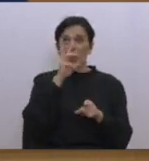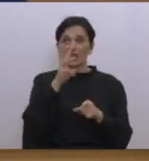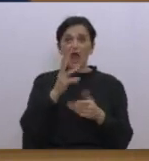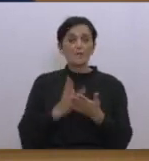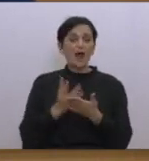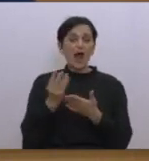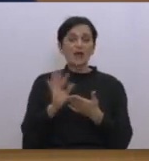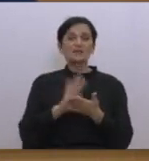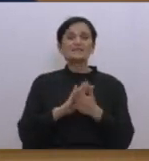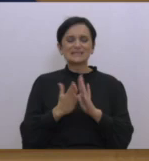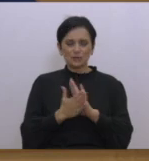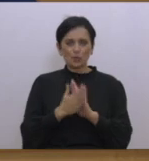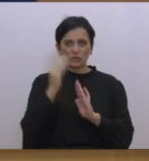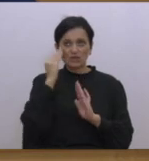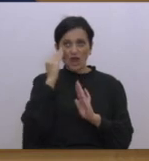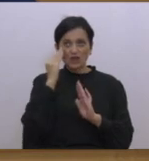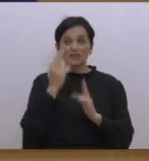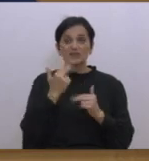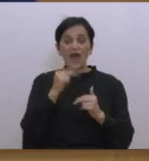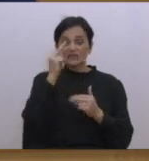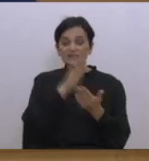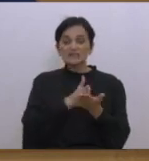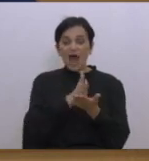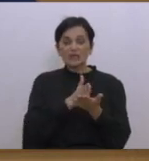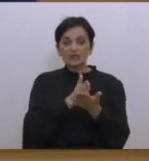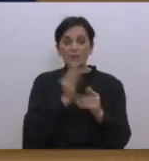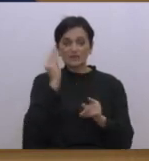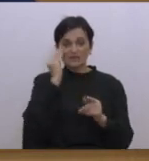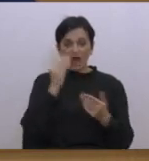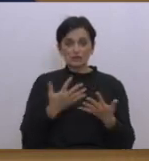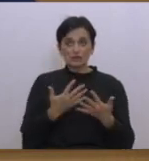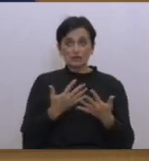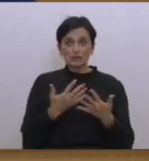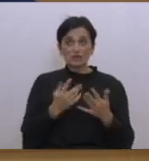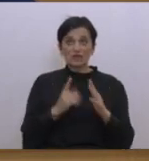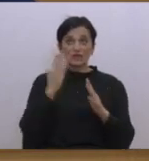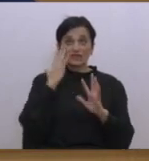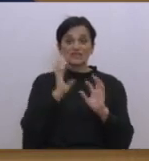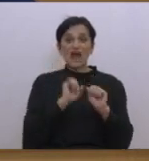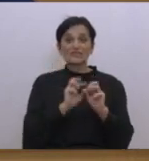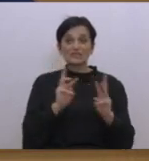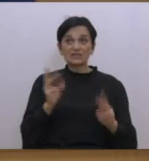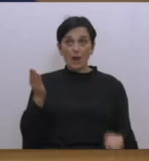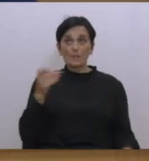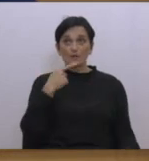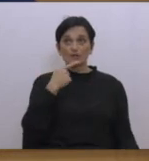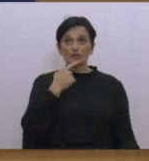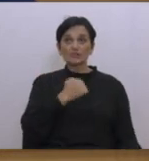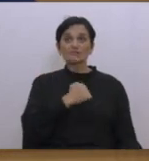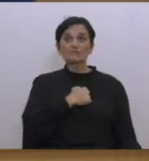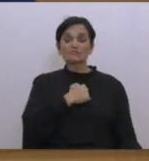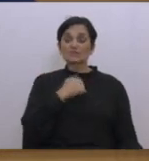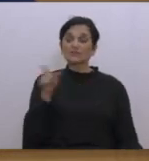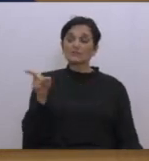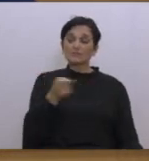გადაუხავს. გააჩნია სიტუაცია, რა თქმა უნდა, და გააჩნია სტაჟირებას. ხო და აი თავდაც სამინისტრო ხო გეუბნება, რომ წვევანდელებიო